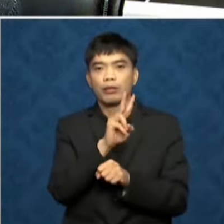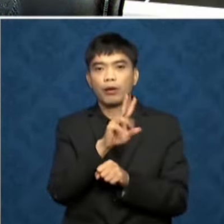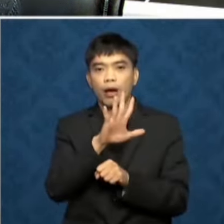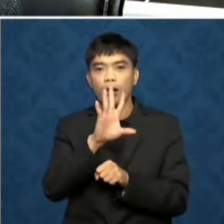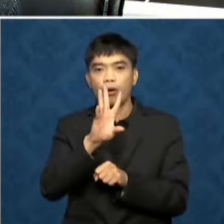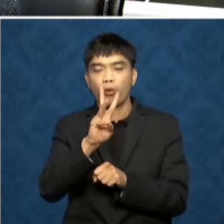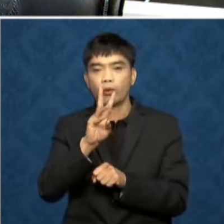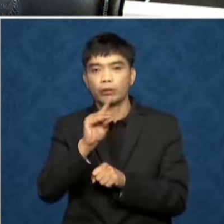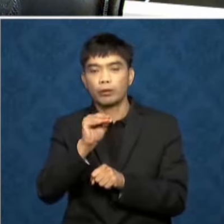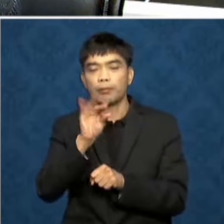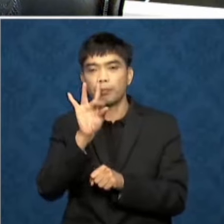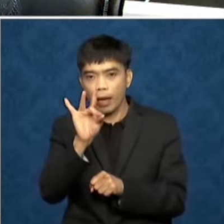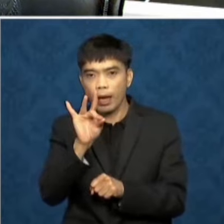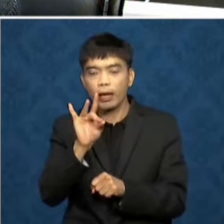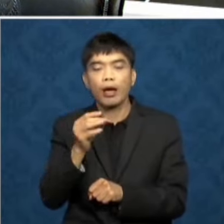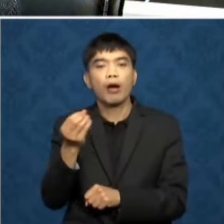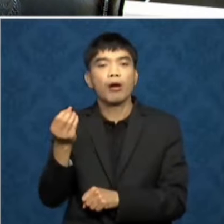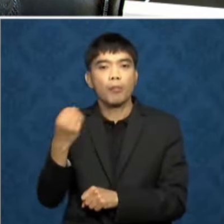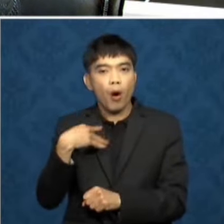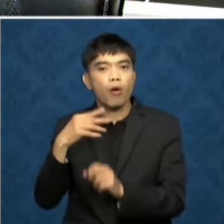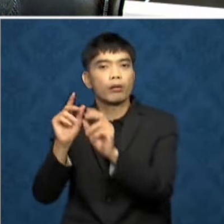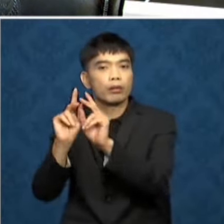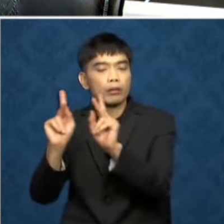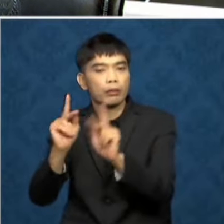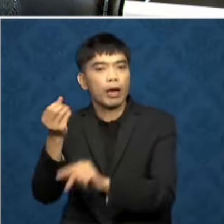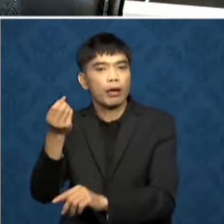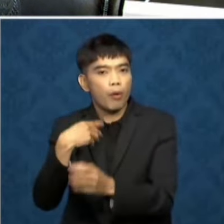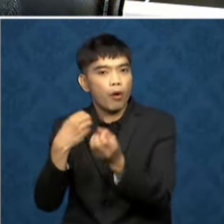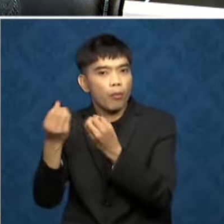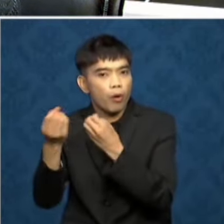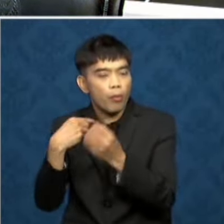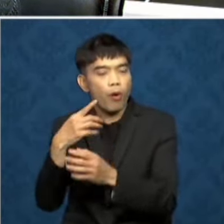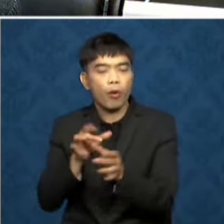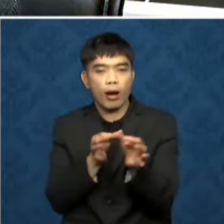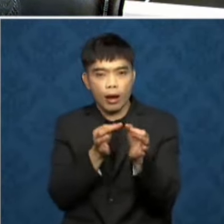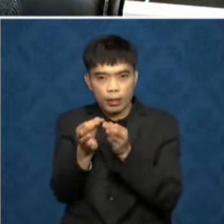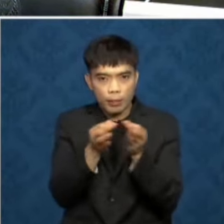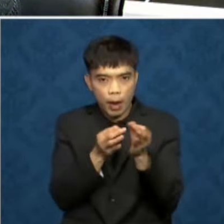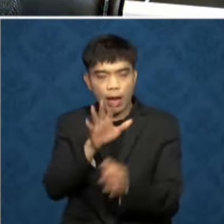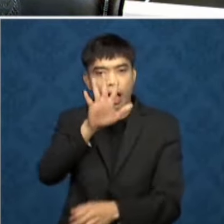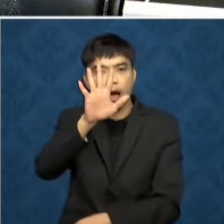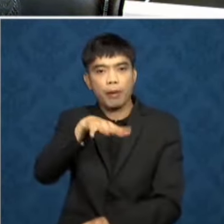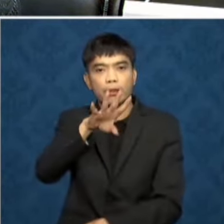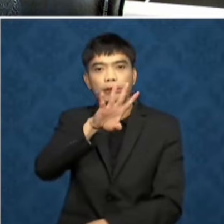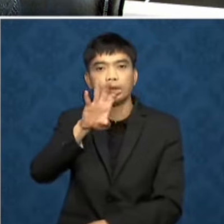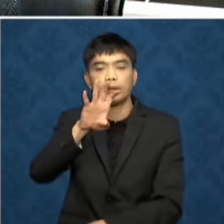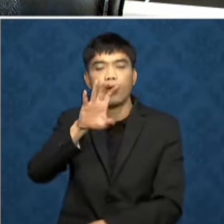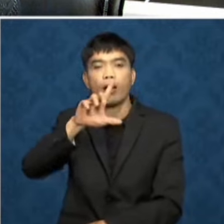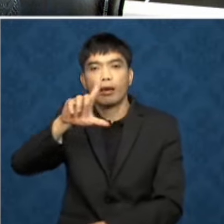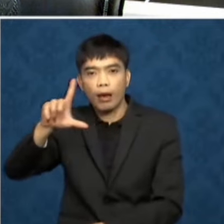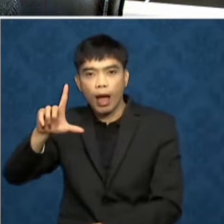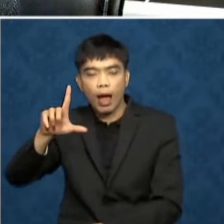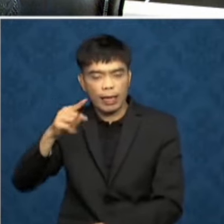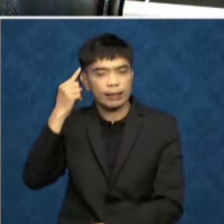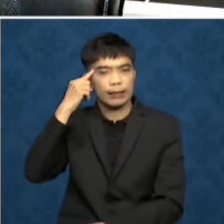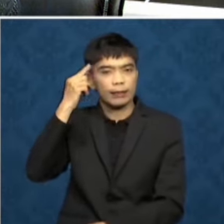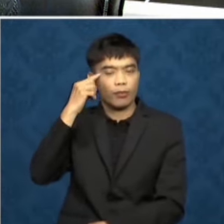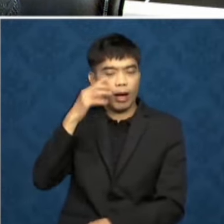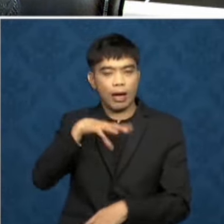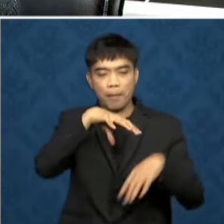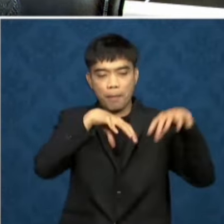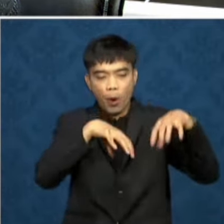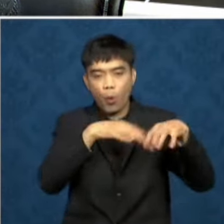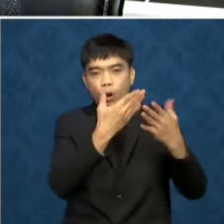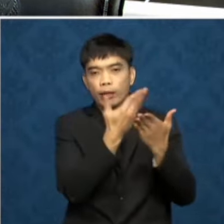ชี้แจงว่า 5,400 ล้านเขาก็ยังตั้งคำขอในปี68มา 5,400 ล้านครับซึ่งผมก็เชื่อว่าสำนักงบประมาณก็คงไม่ได้จัดสรรในปี68